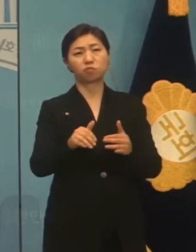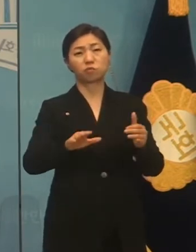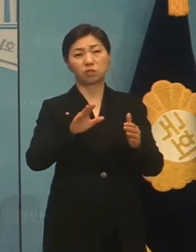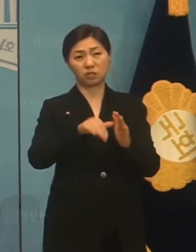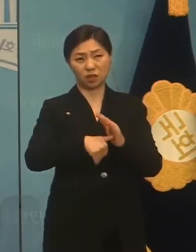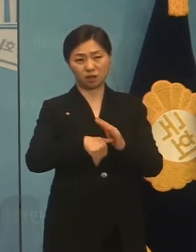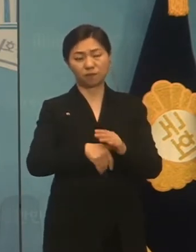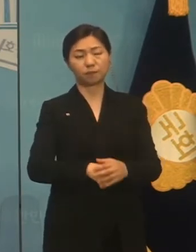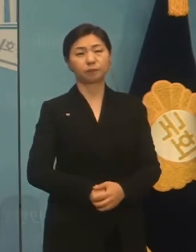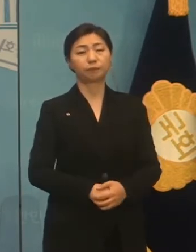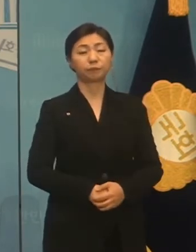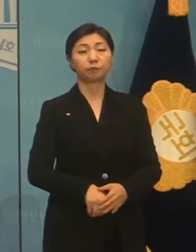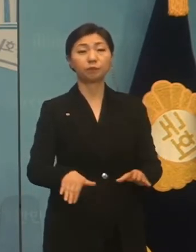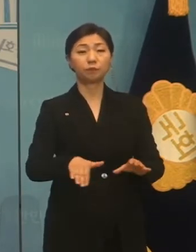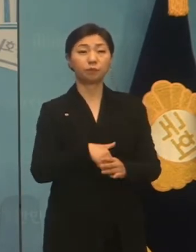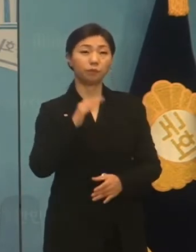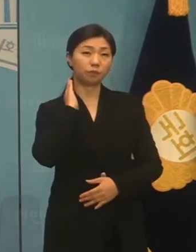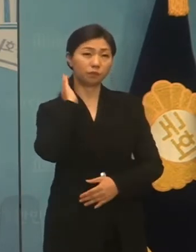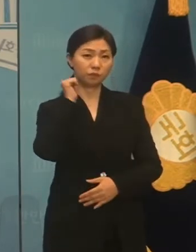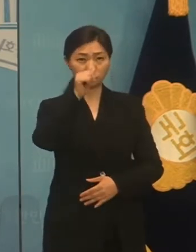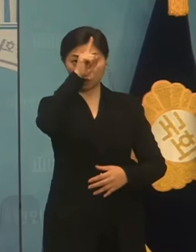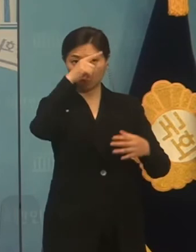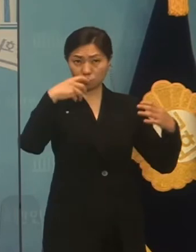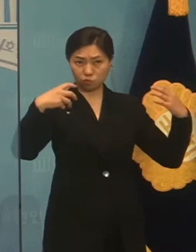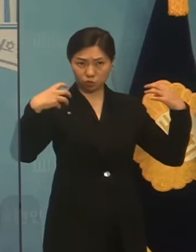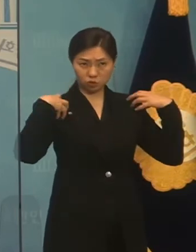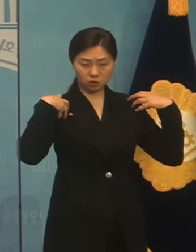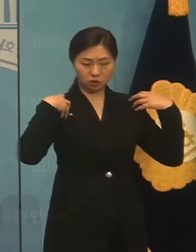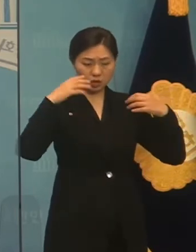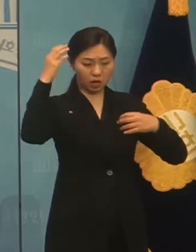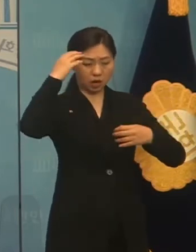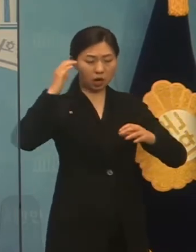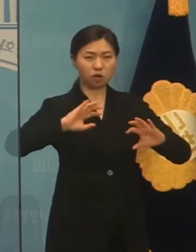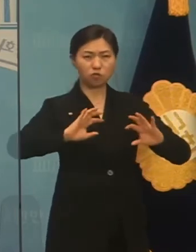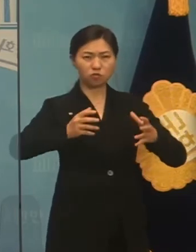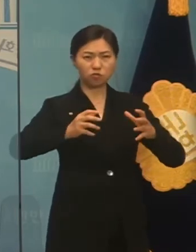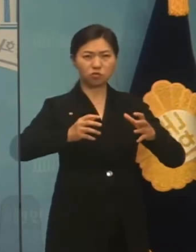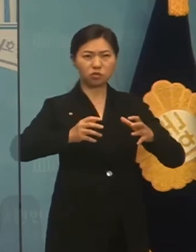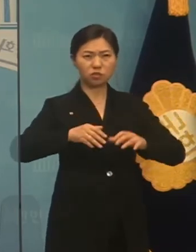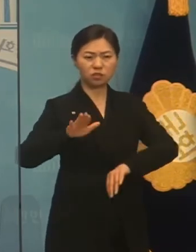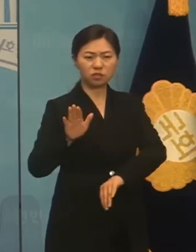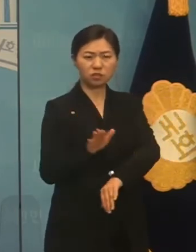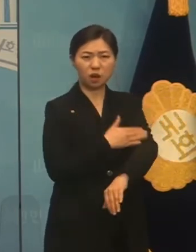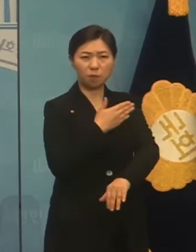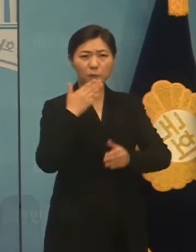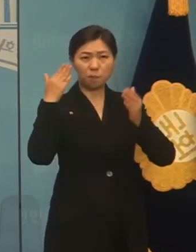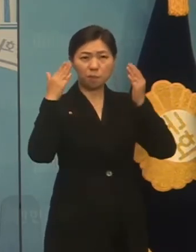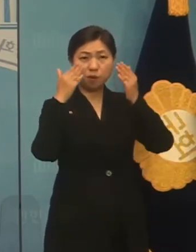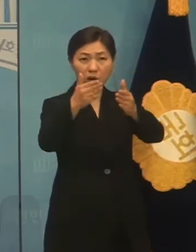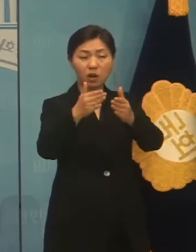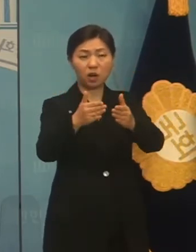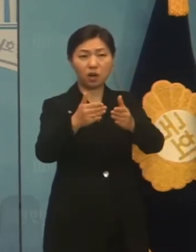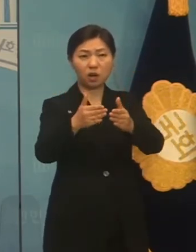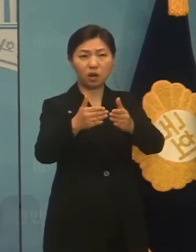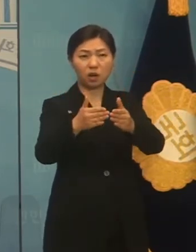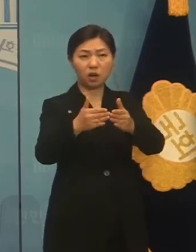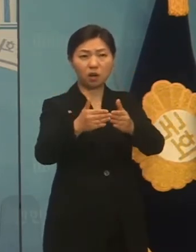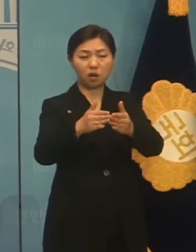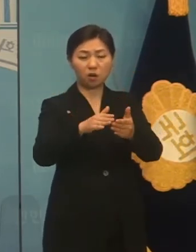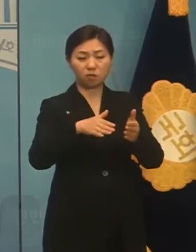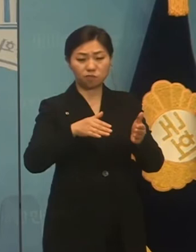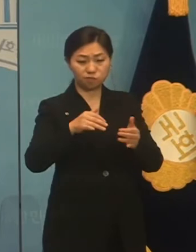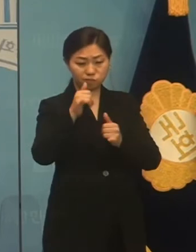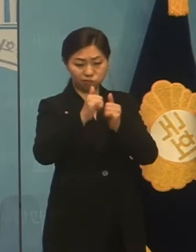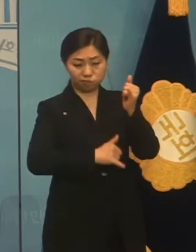문재인 정권은 대한민국을 잘못된 방향으로 몰아넣더니 결국 남 탓, 니 탓만